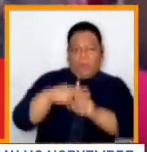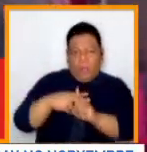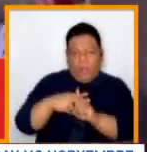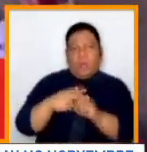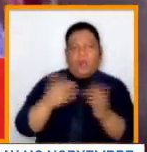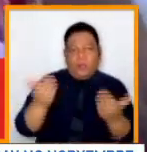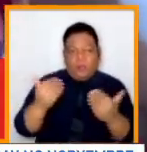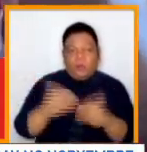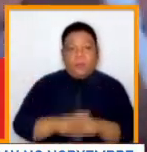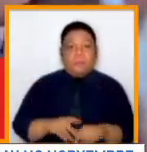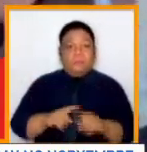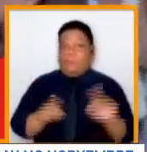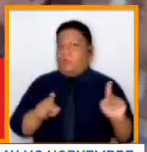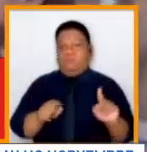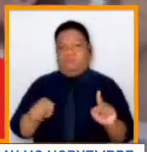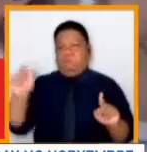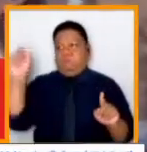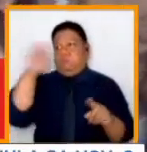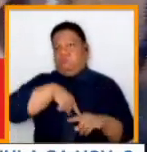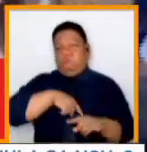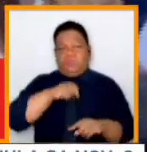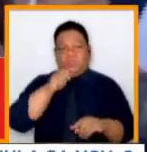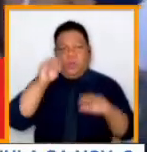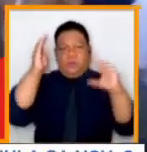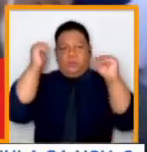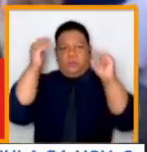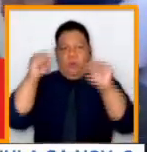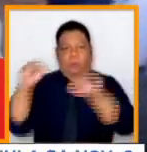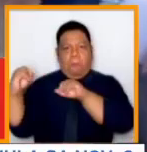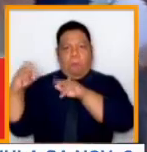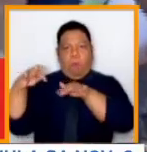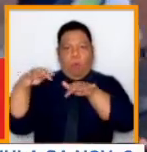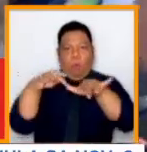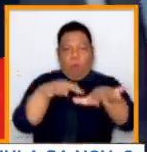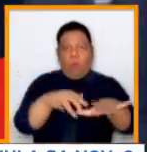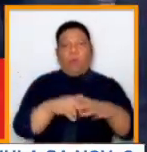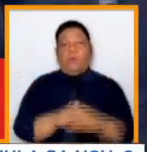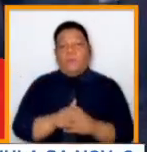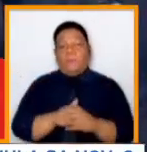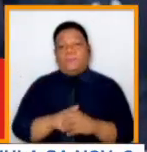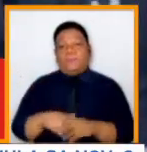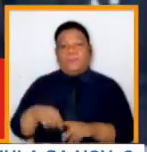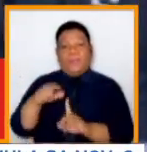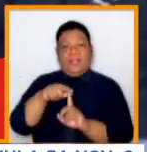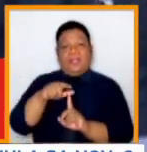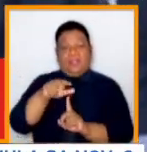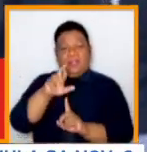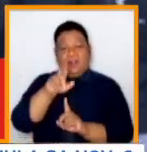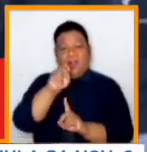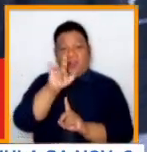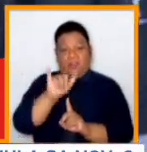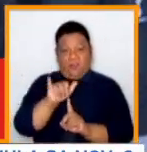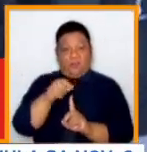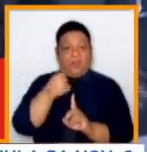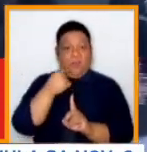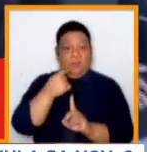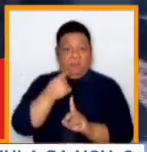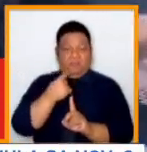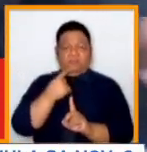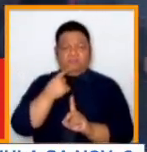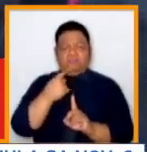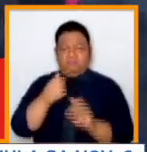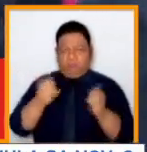na ganito kadaming tao ang dadagsa. Ayon naman kay Rani Ludovica ng Task Force Disiplina, gumagawa na umano sila ng paraan